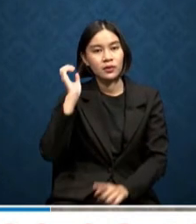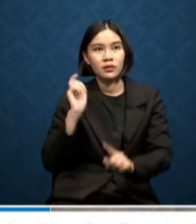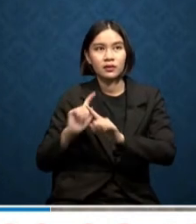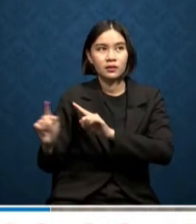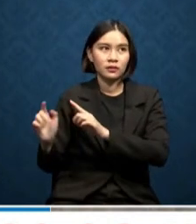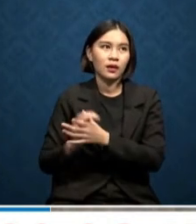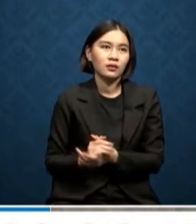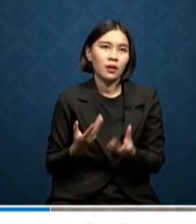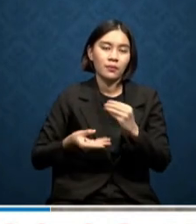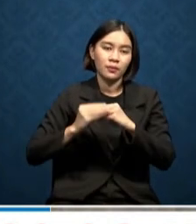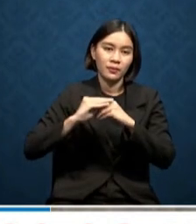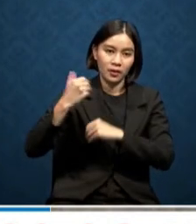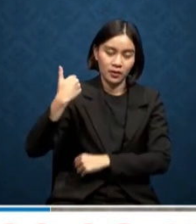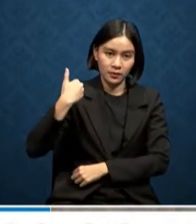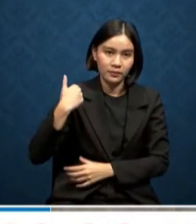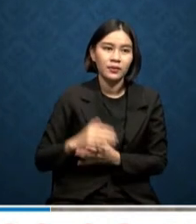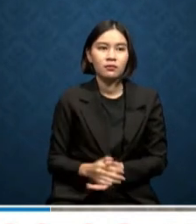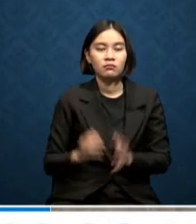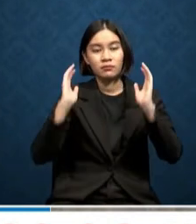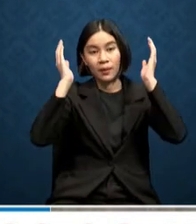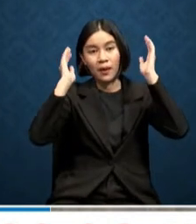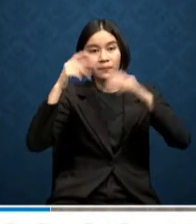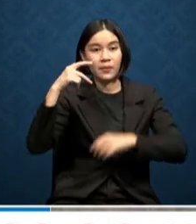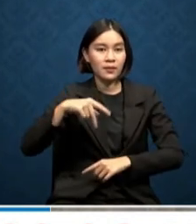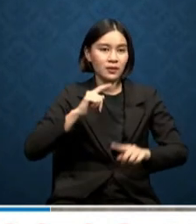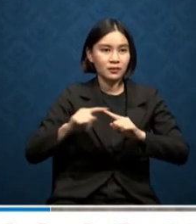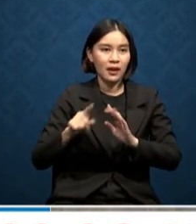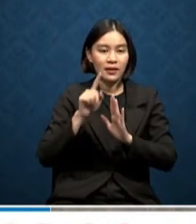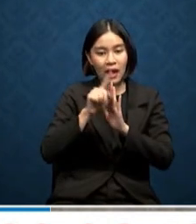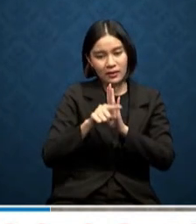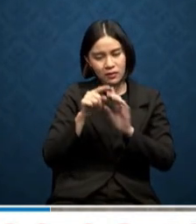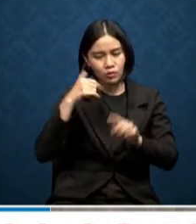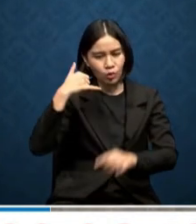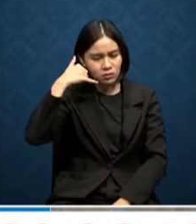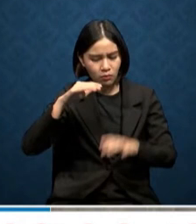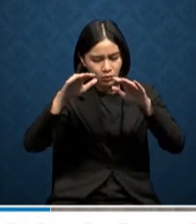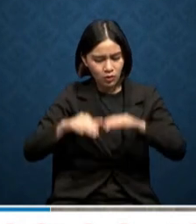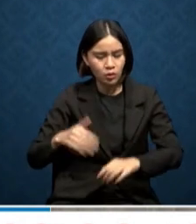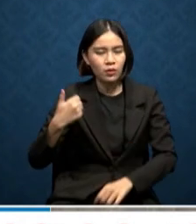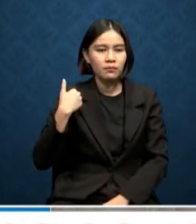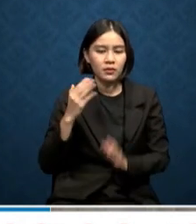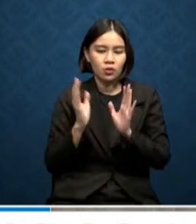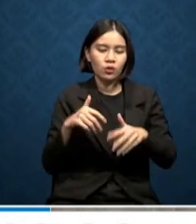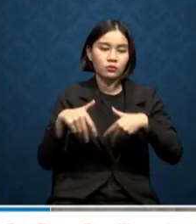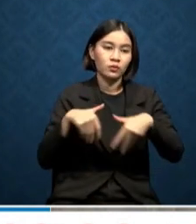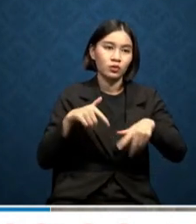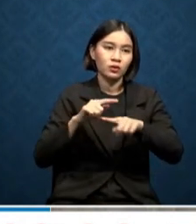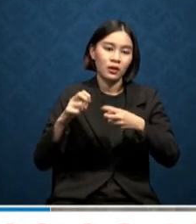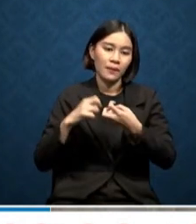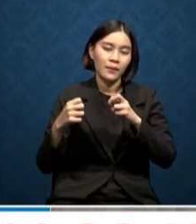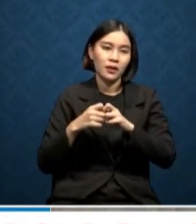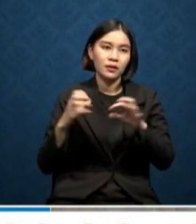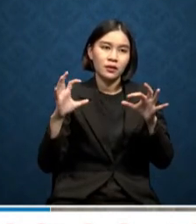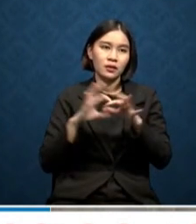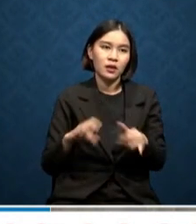ปรับตัวเพิ่มขึ้นนะฮะแล้วก็บางโปรโมชั่นเนี่ยนะฮะมีการลดนาทีค่าโทรลงนะครับรวมไปถึงผู้บริโภคประสบปัญหาด้าน